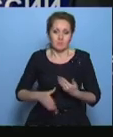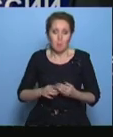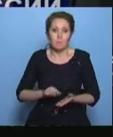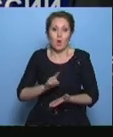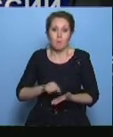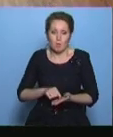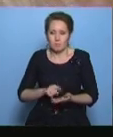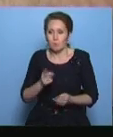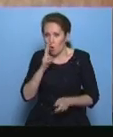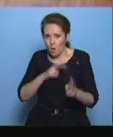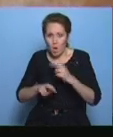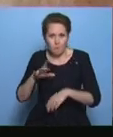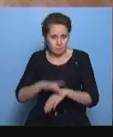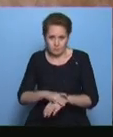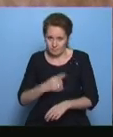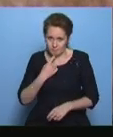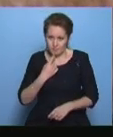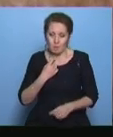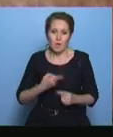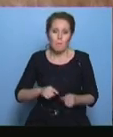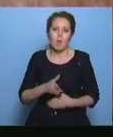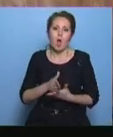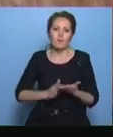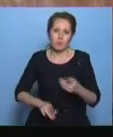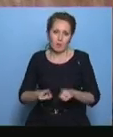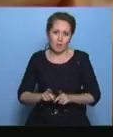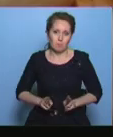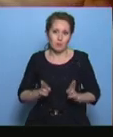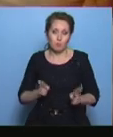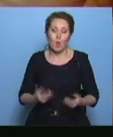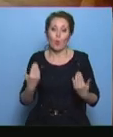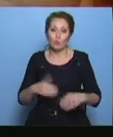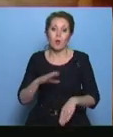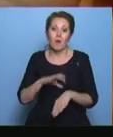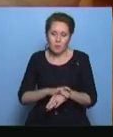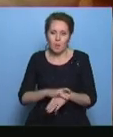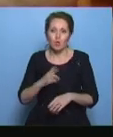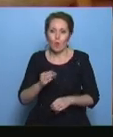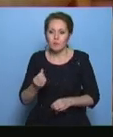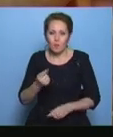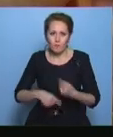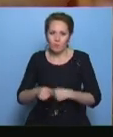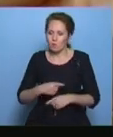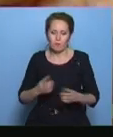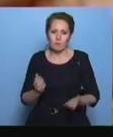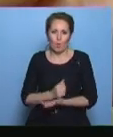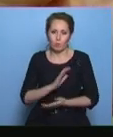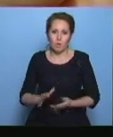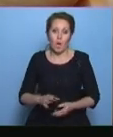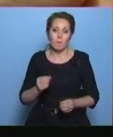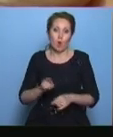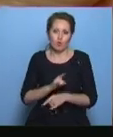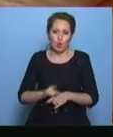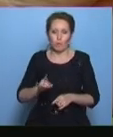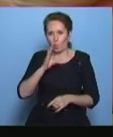по их розыску. Практически половина таких преступлений раскрыта, но денег вернуть пострадавшим не удалось. Мошенники их успели